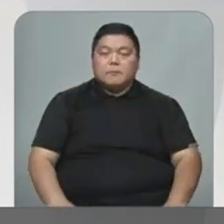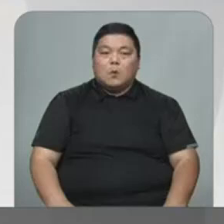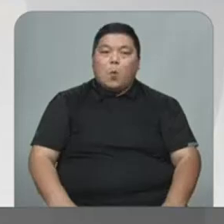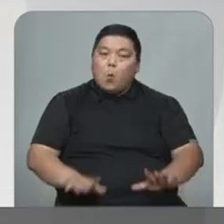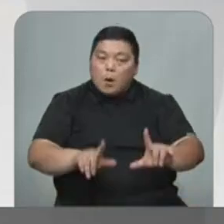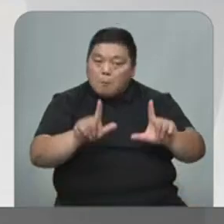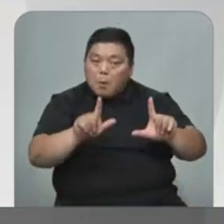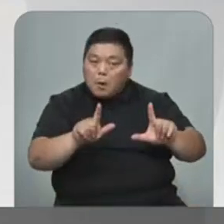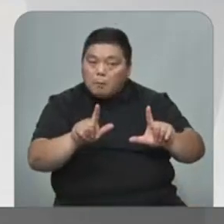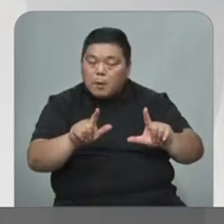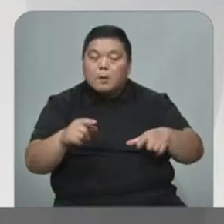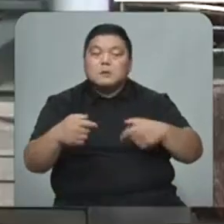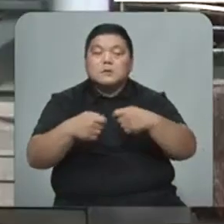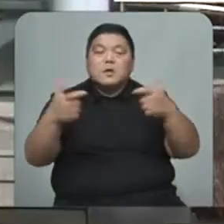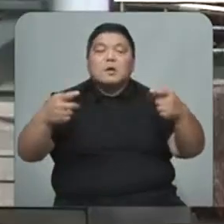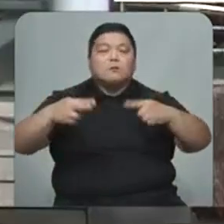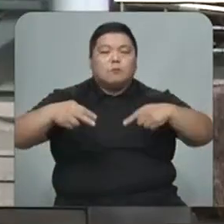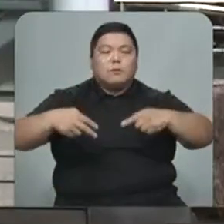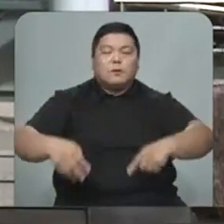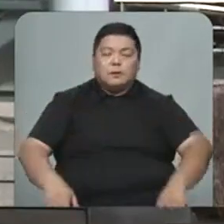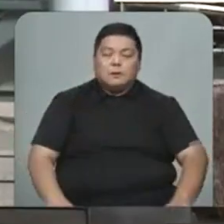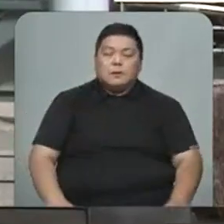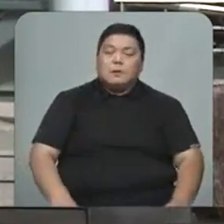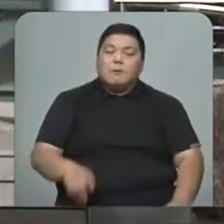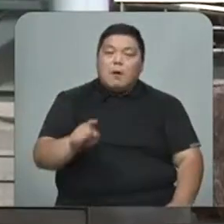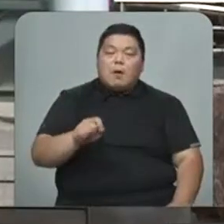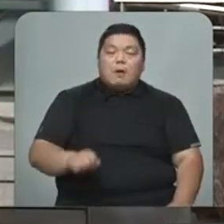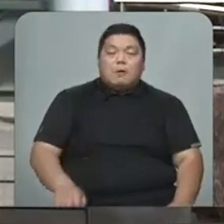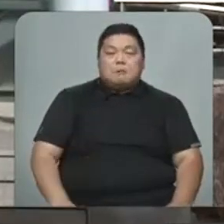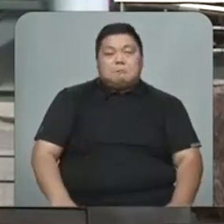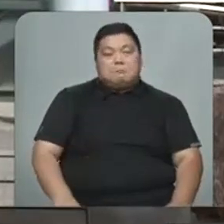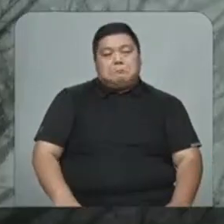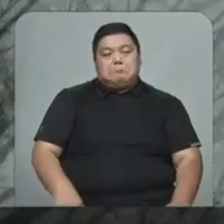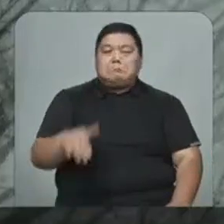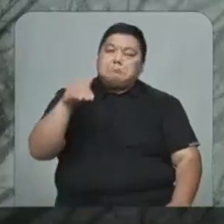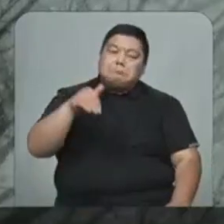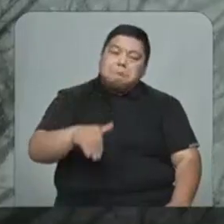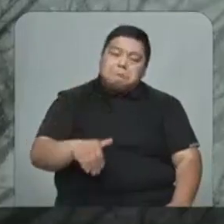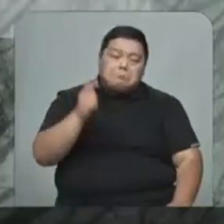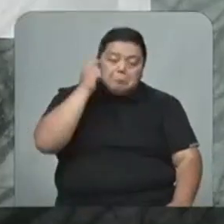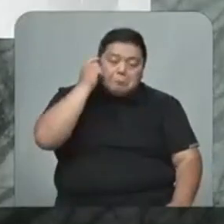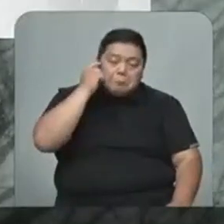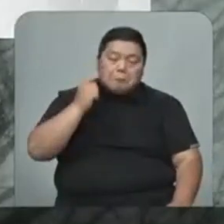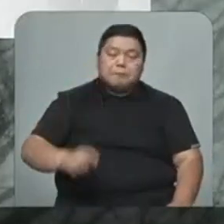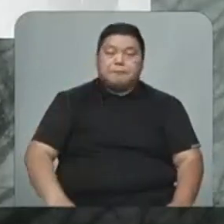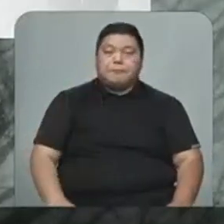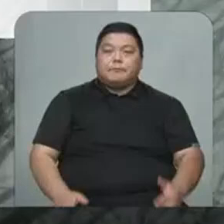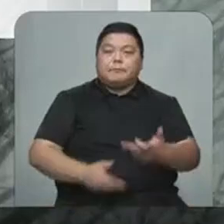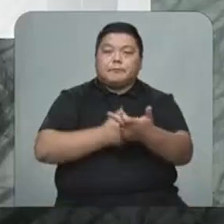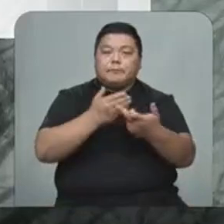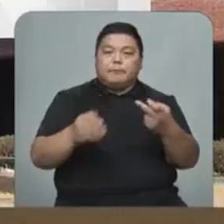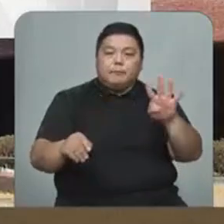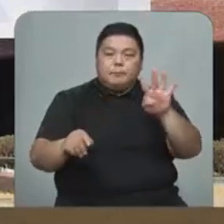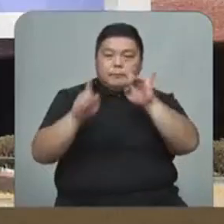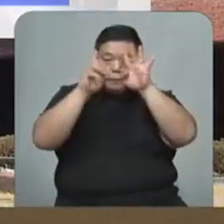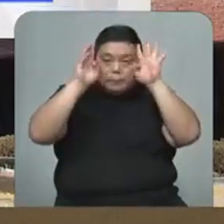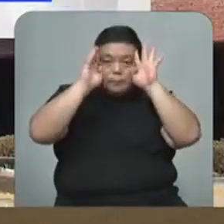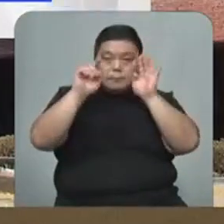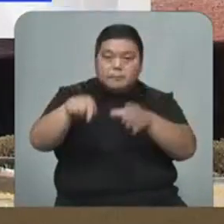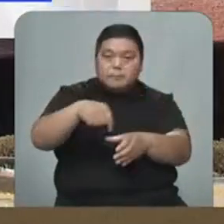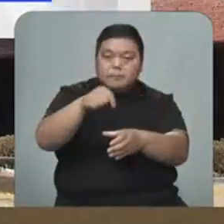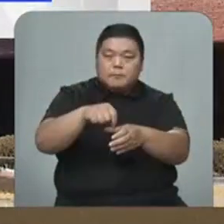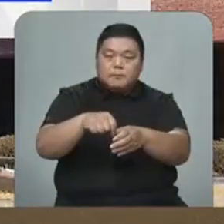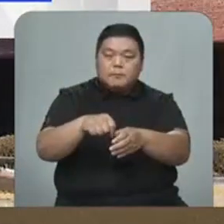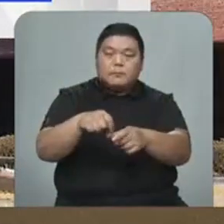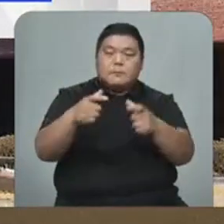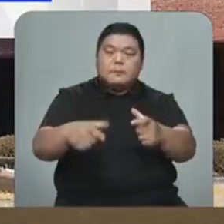올해보다 두배 정도 많습니다 하지만 기대 이하라는 평가가 나옵니다 강원도 네개 의대의 지역인재 모집